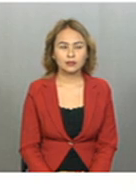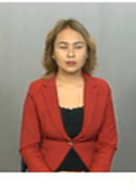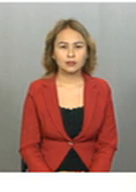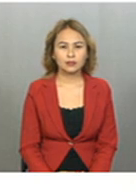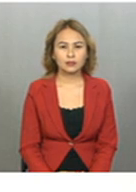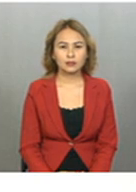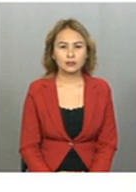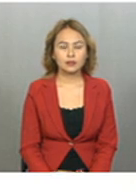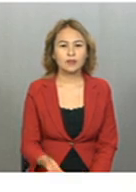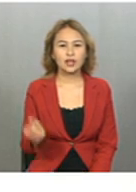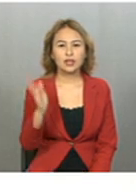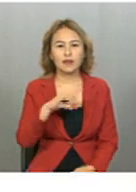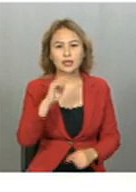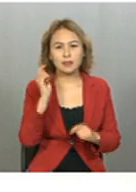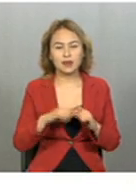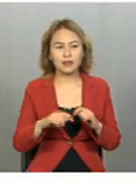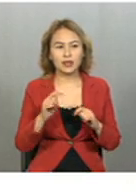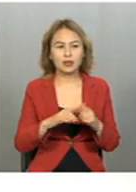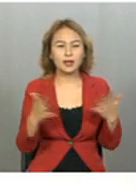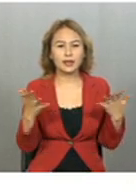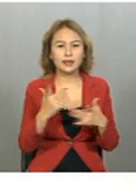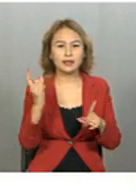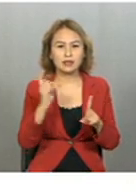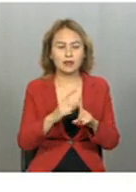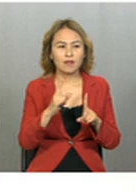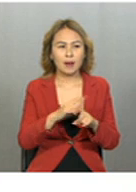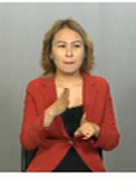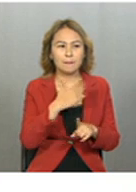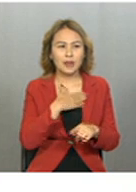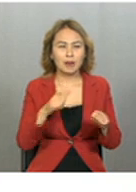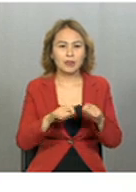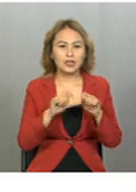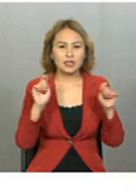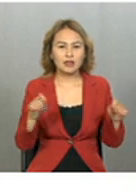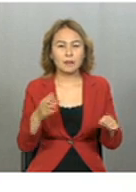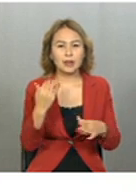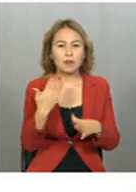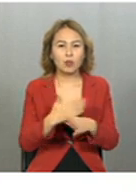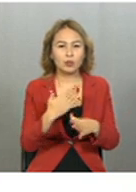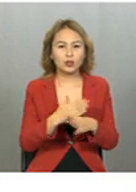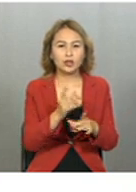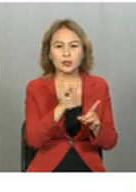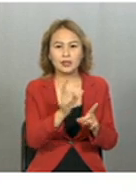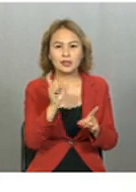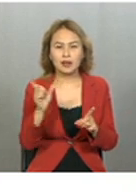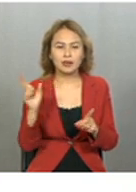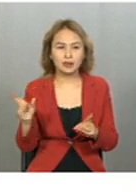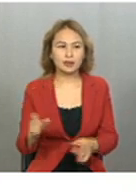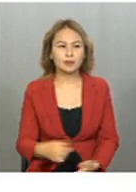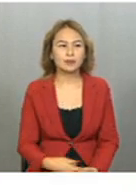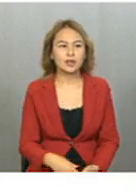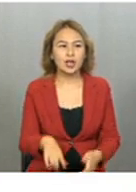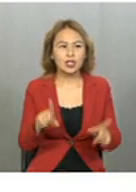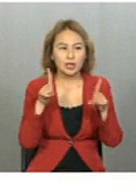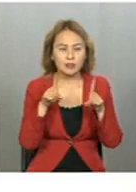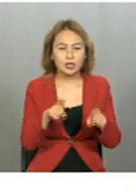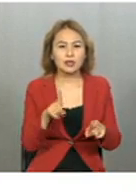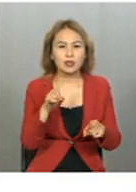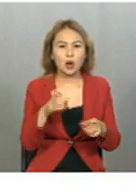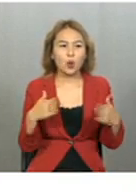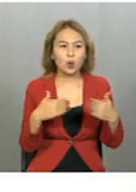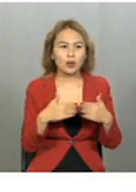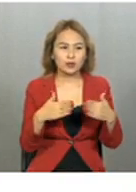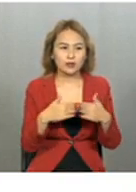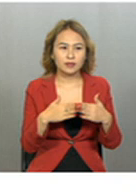Ребята, давайте проверим, какие слова мы образовали при помощи приставок. Забежал за